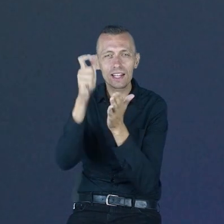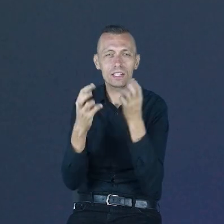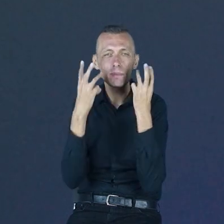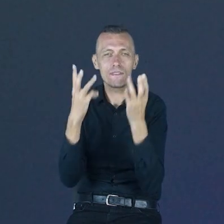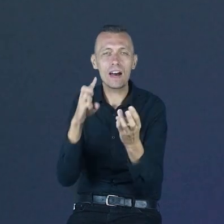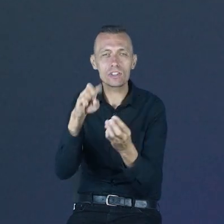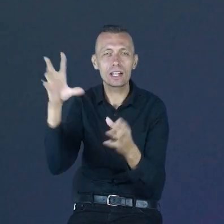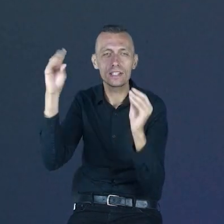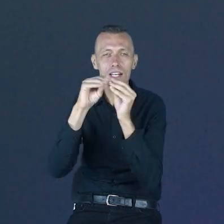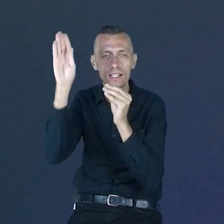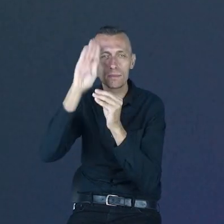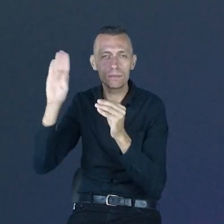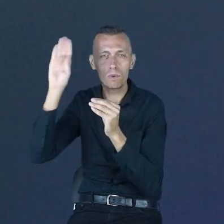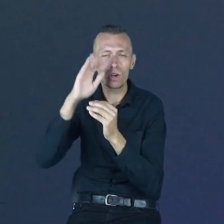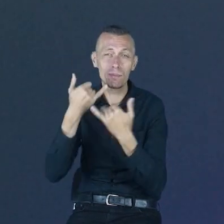porozwiązywać różne problemy.